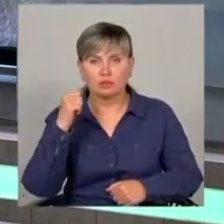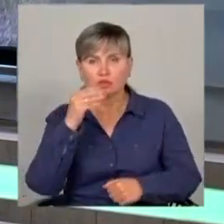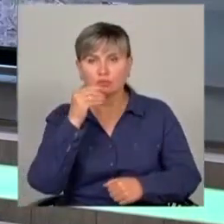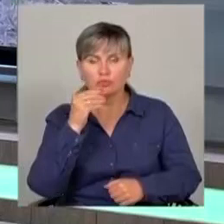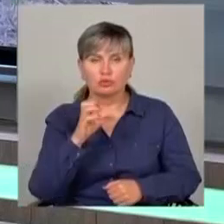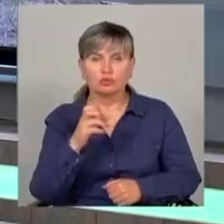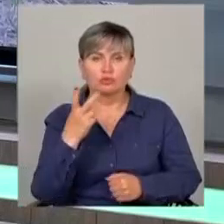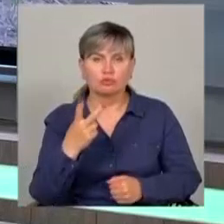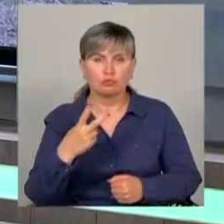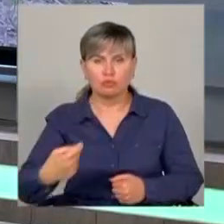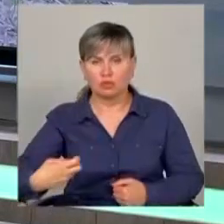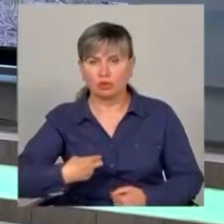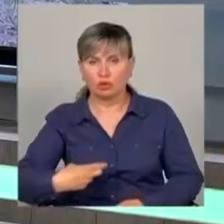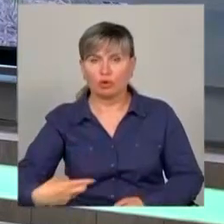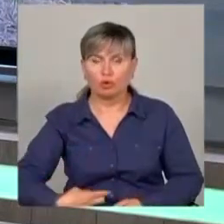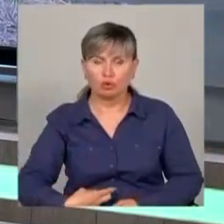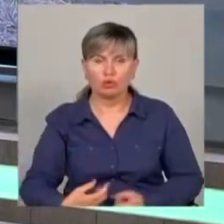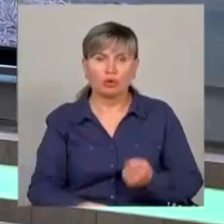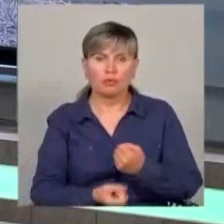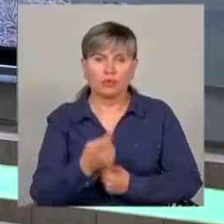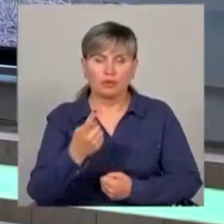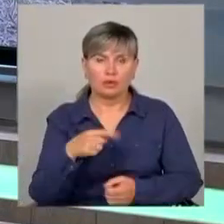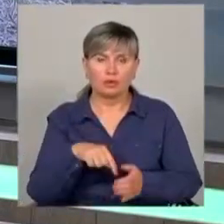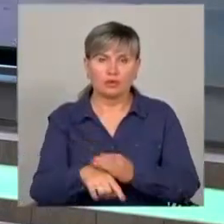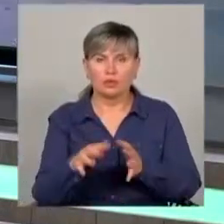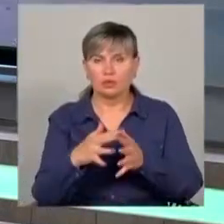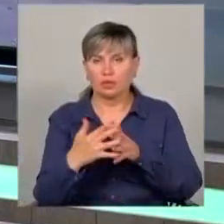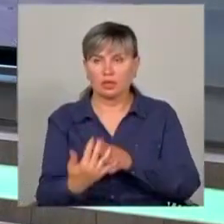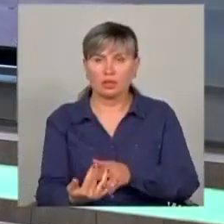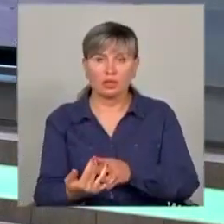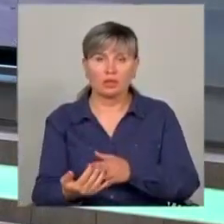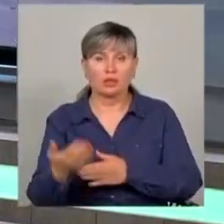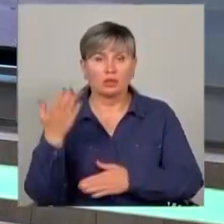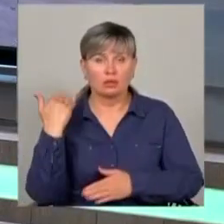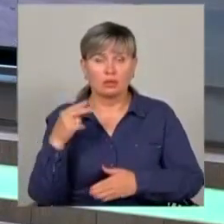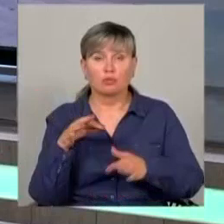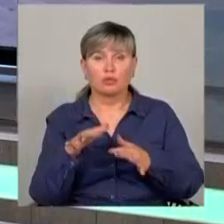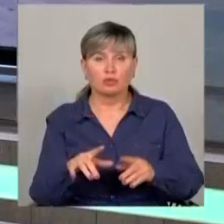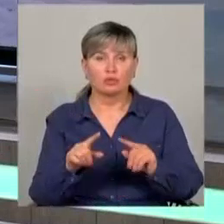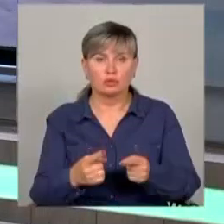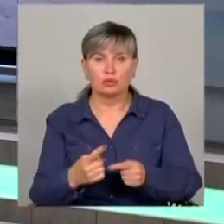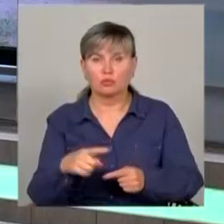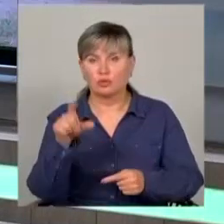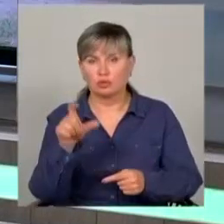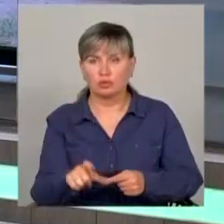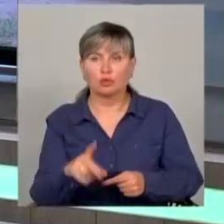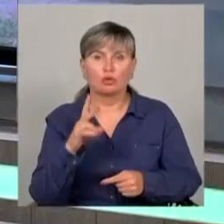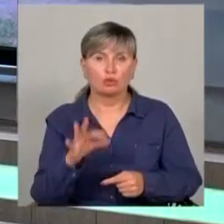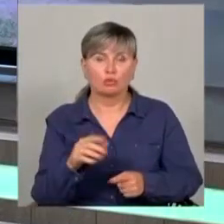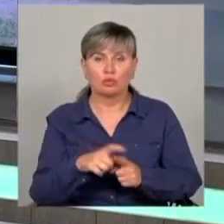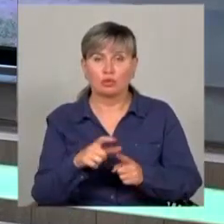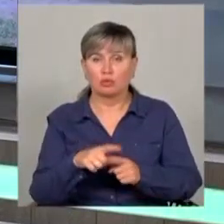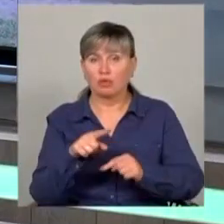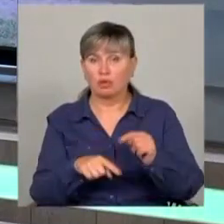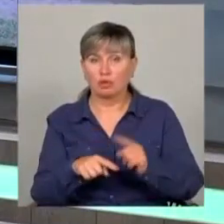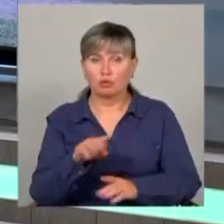с двумя ножевыми ранениями обнаружили в селе Каракастек. Тогда же по делу задержали подозреваемого. Однако, по словам